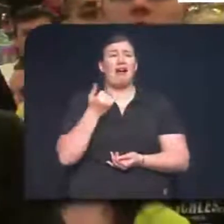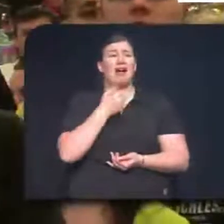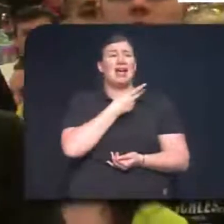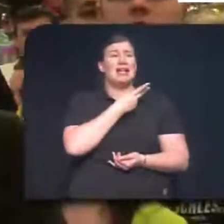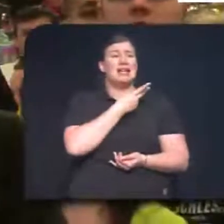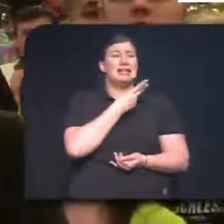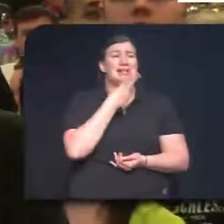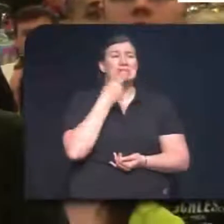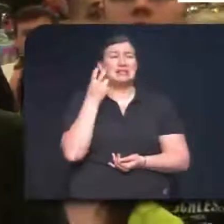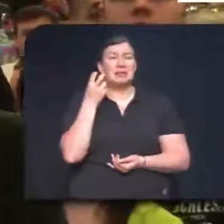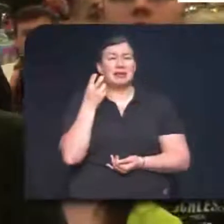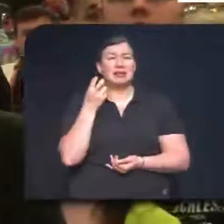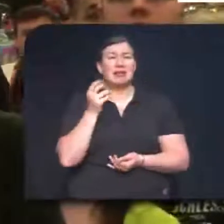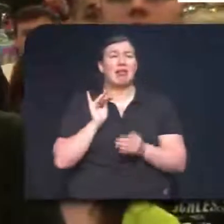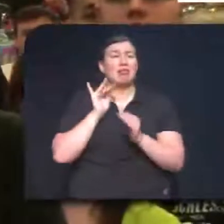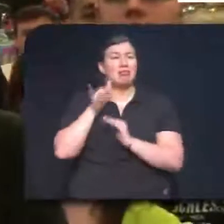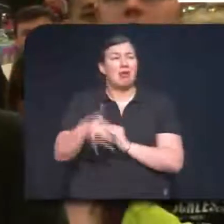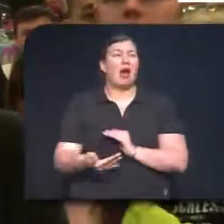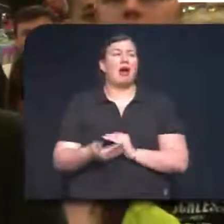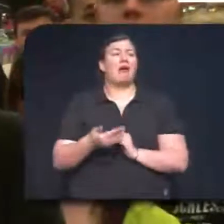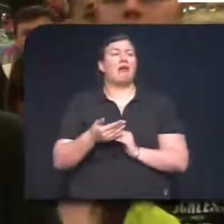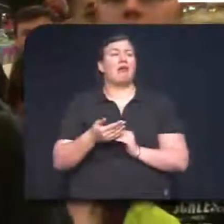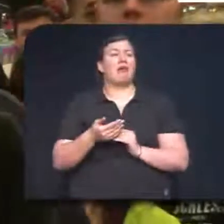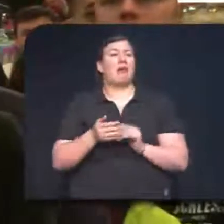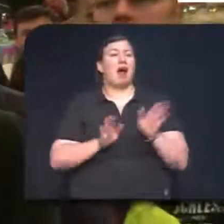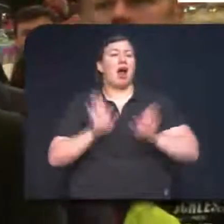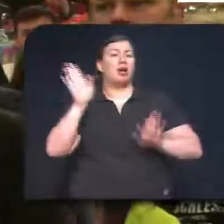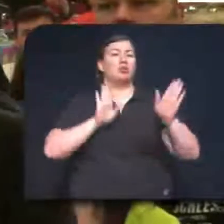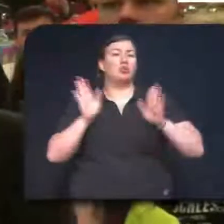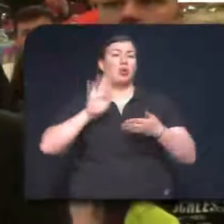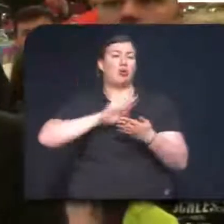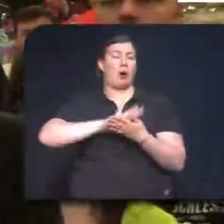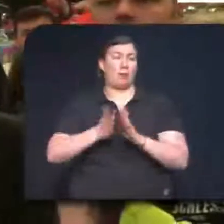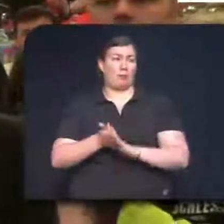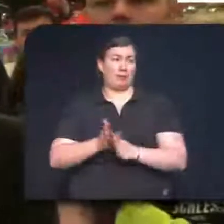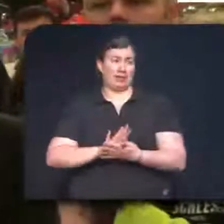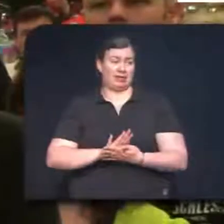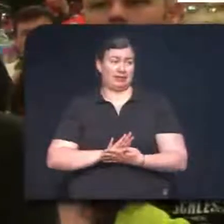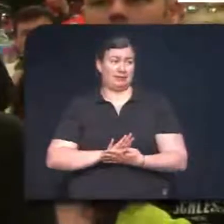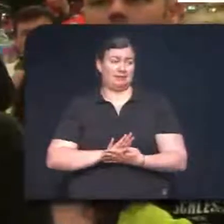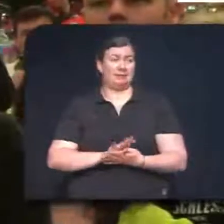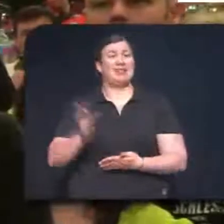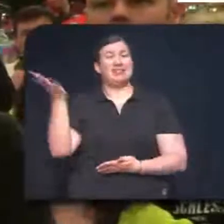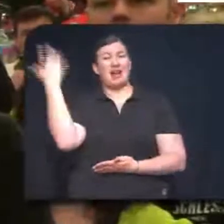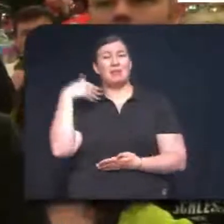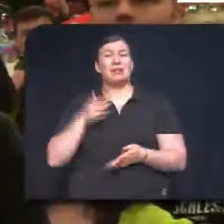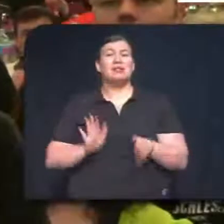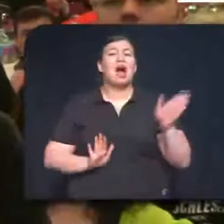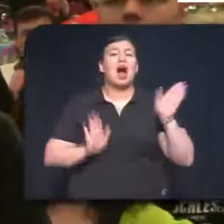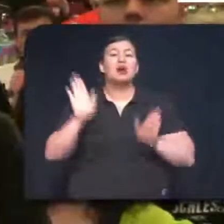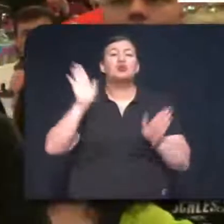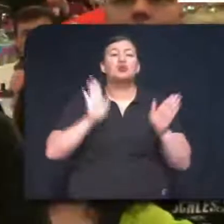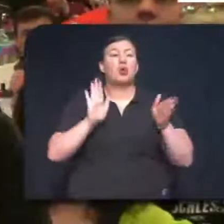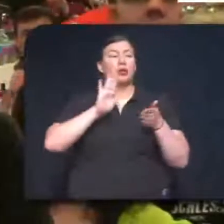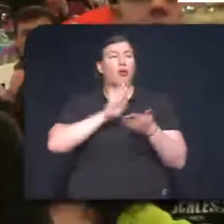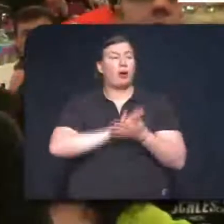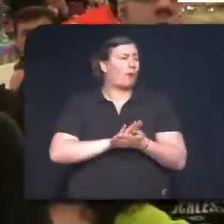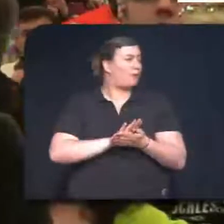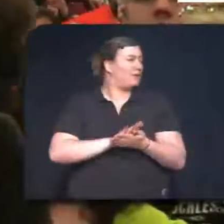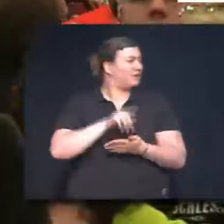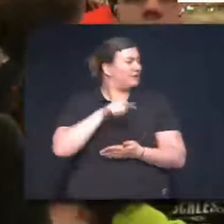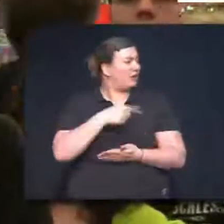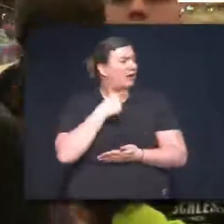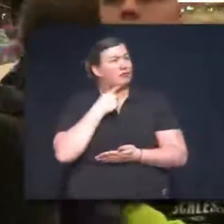dem sogenannten Asylkompromiss dieser Asylkompromiss hat dafür gesorgt dass das Recht auf Asyl in Deutschland